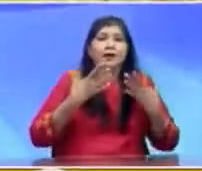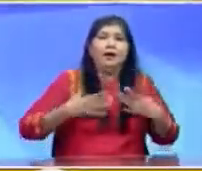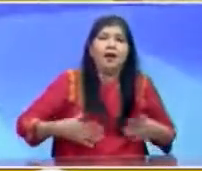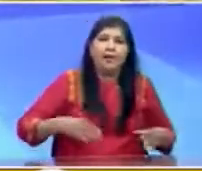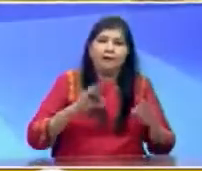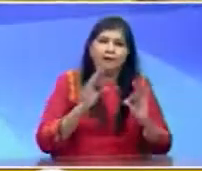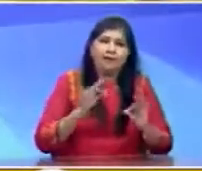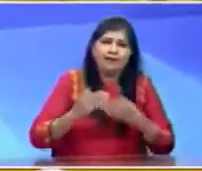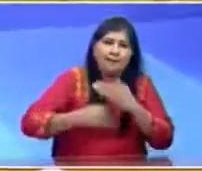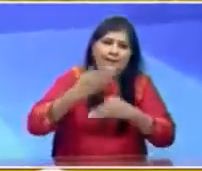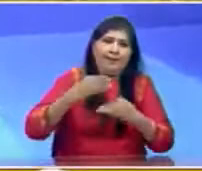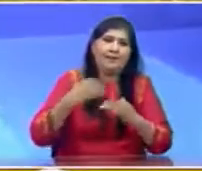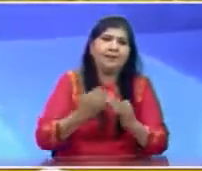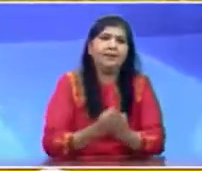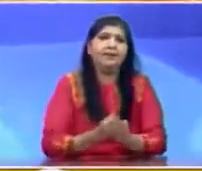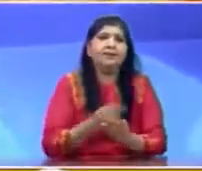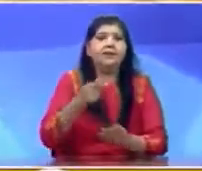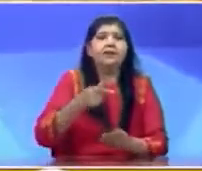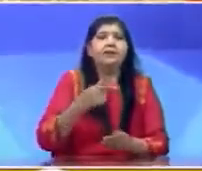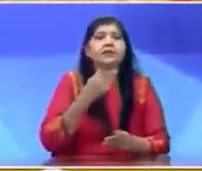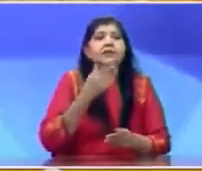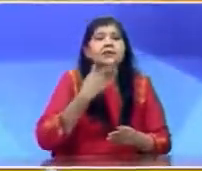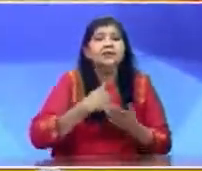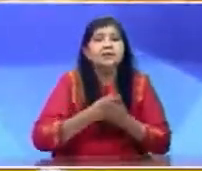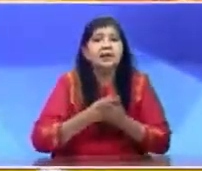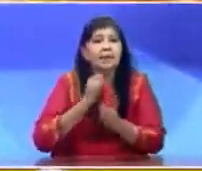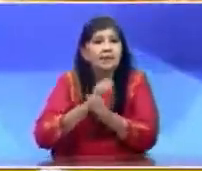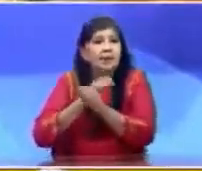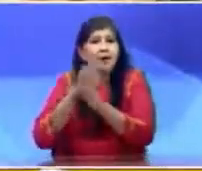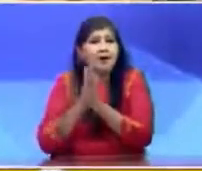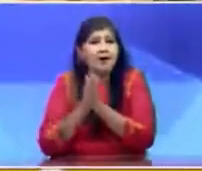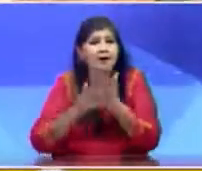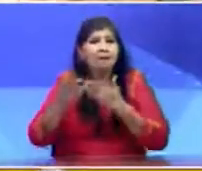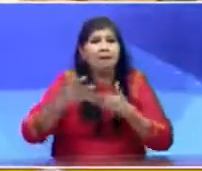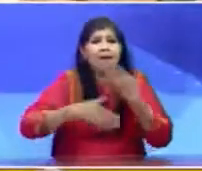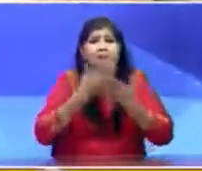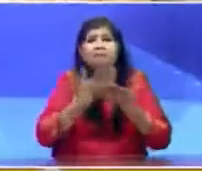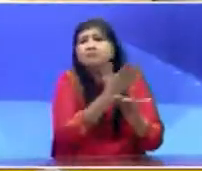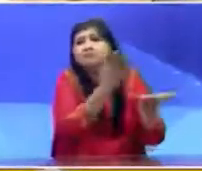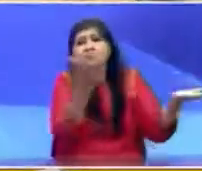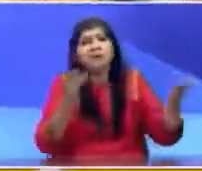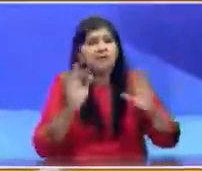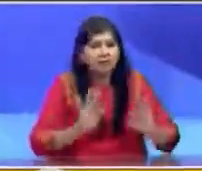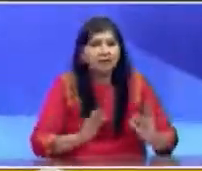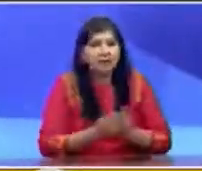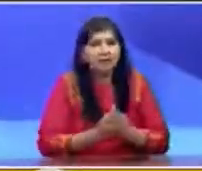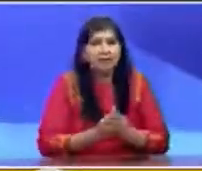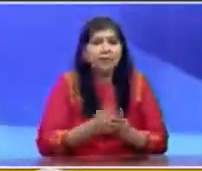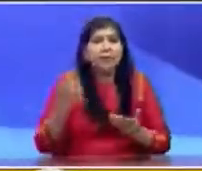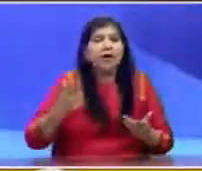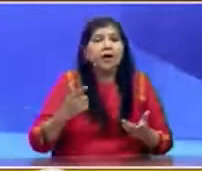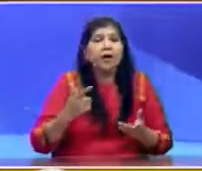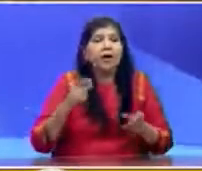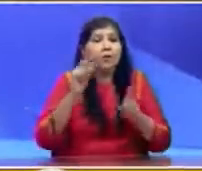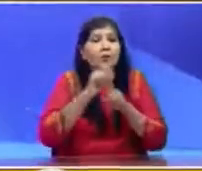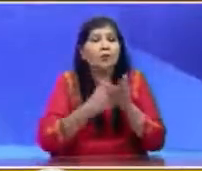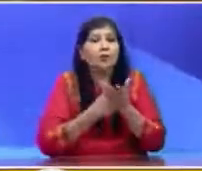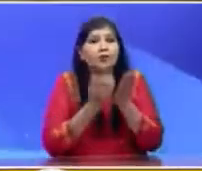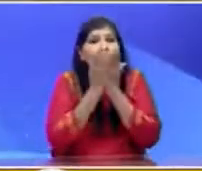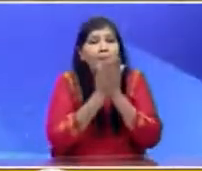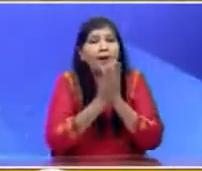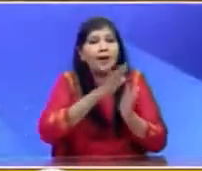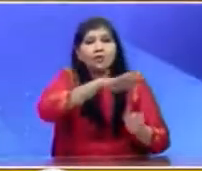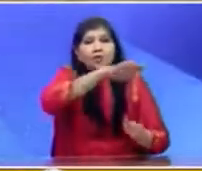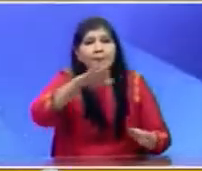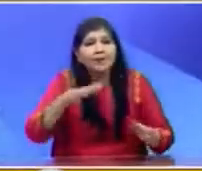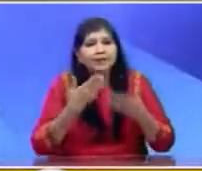है। शहद उत्पादन में आज इतनी अधिक संभावनाएं हैं कि प्रोफेशनल पढ़ाई करने वाले युवा